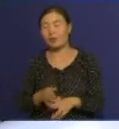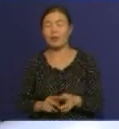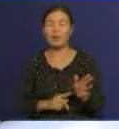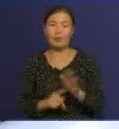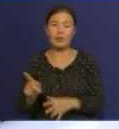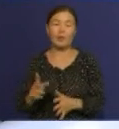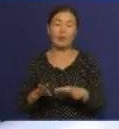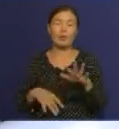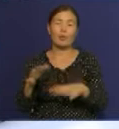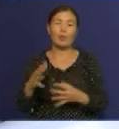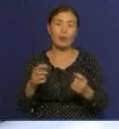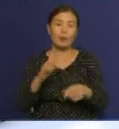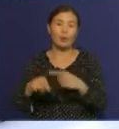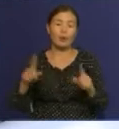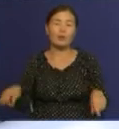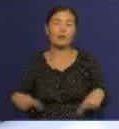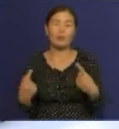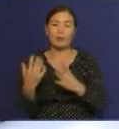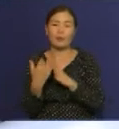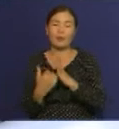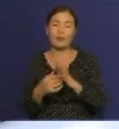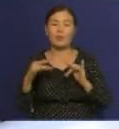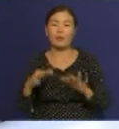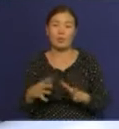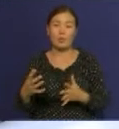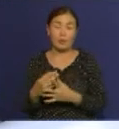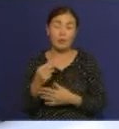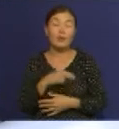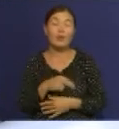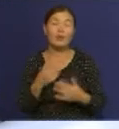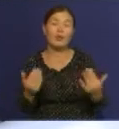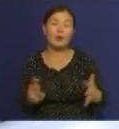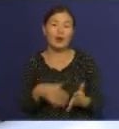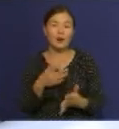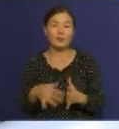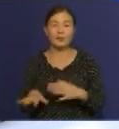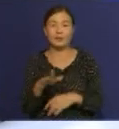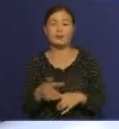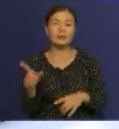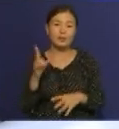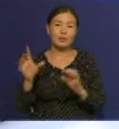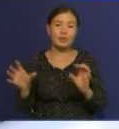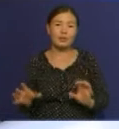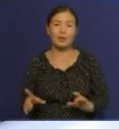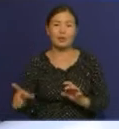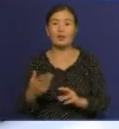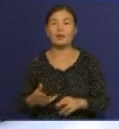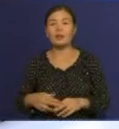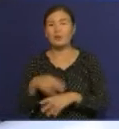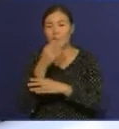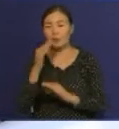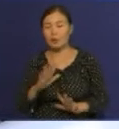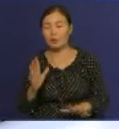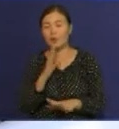қолға алынған рухани жаңғыру бағдарламасы аясында жасалған жұмыстар. Қазіргі таңда шаһар халқы салт-дәстүрін ата-бабасының жолын ұмытпай